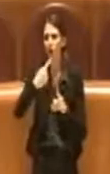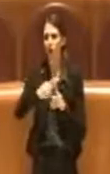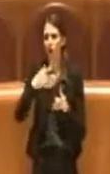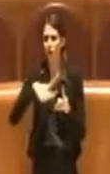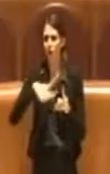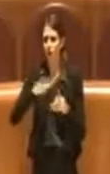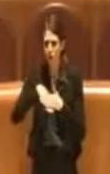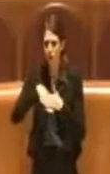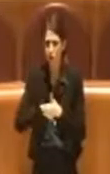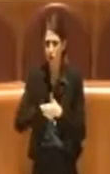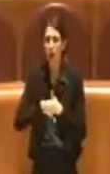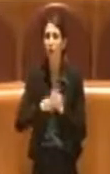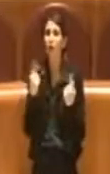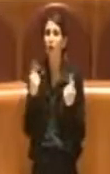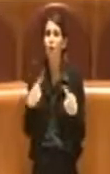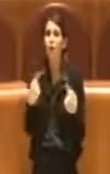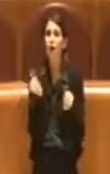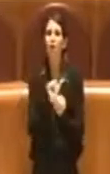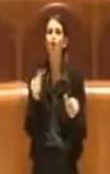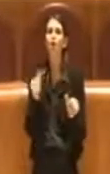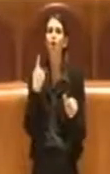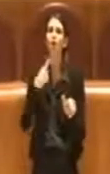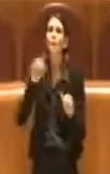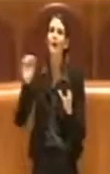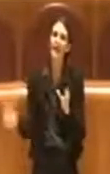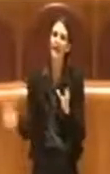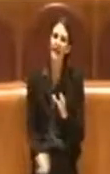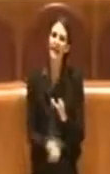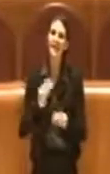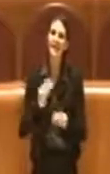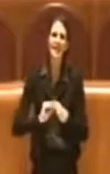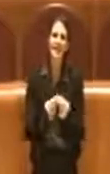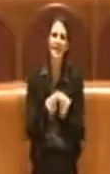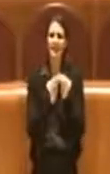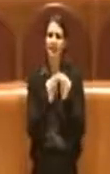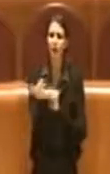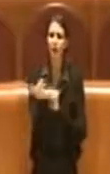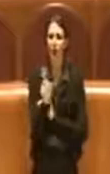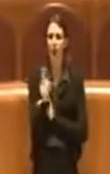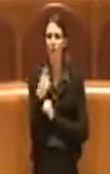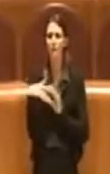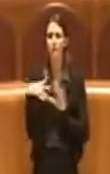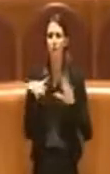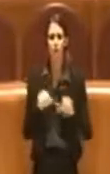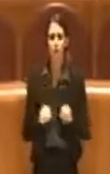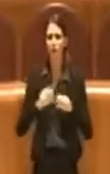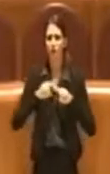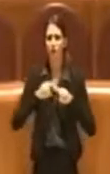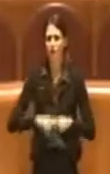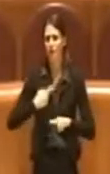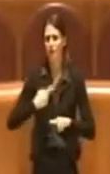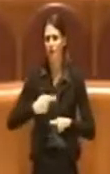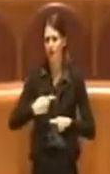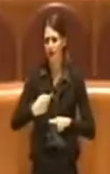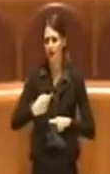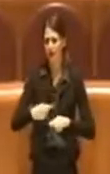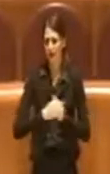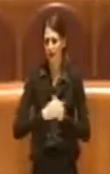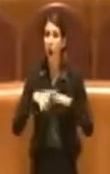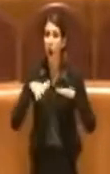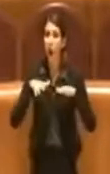per la realizzazione, non per le occupazioni permanenti. Dice le occupazioni di suolo e sottosuolo